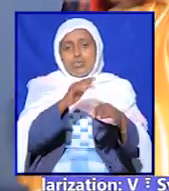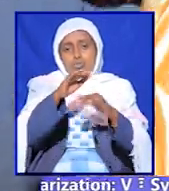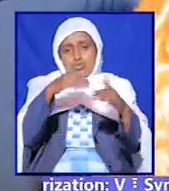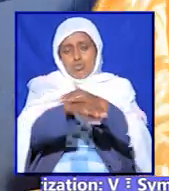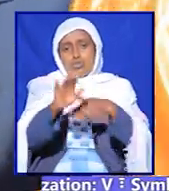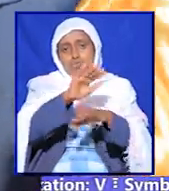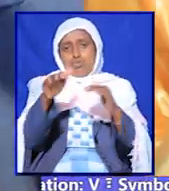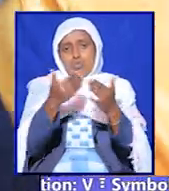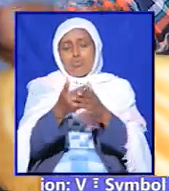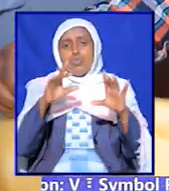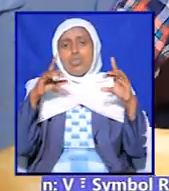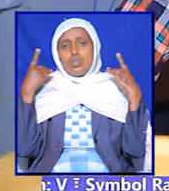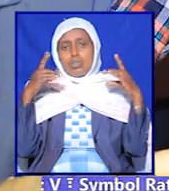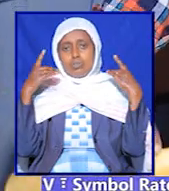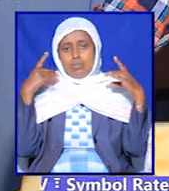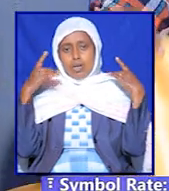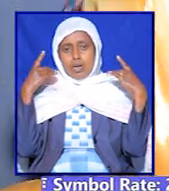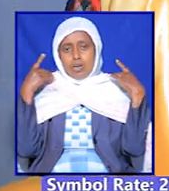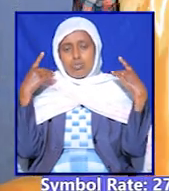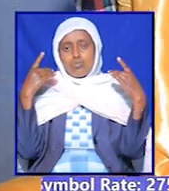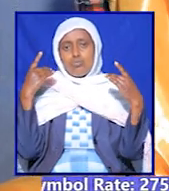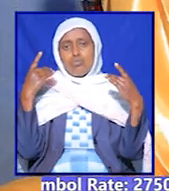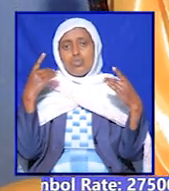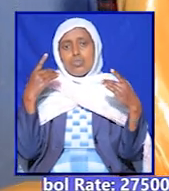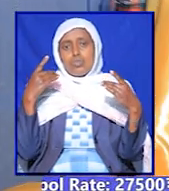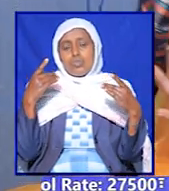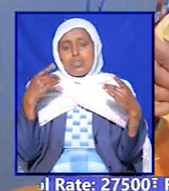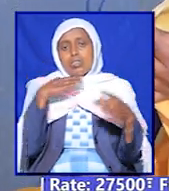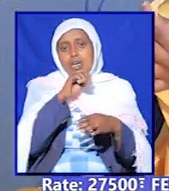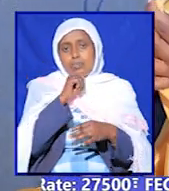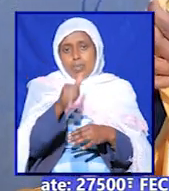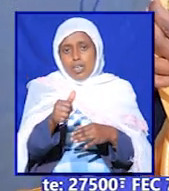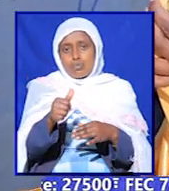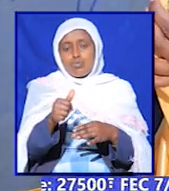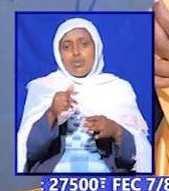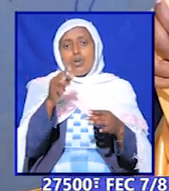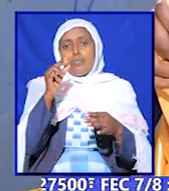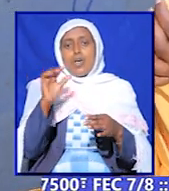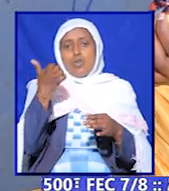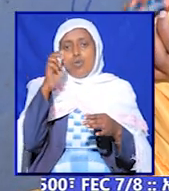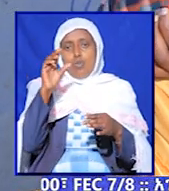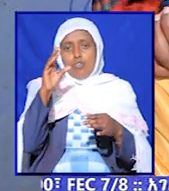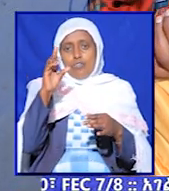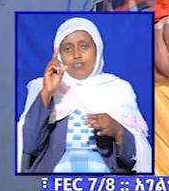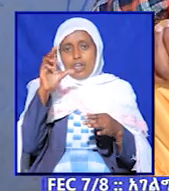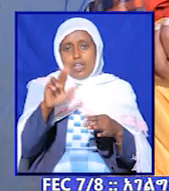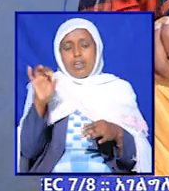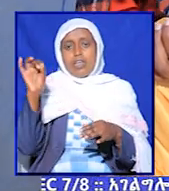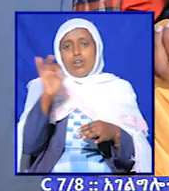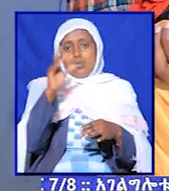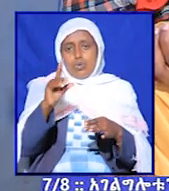እነዚህ ውስጦች ሁሉ ለካህኑ ተበዝብዘው እንተን እንዳይሉ በኦቨርሉክ እናስጨርሳለን